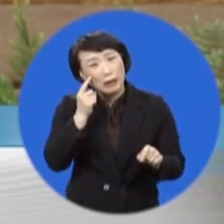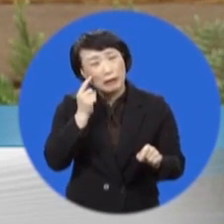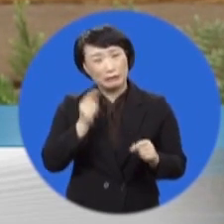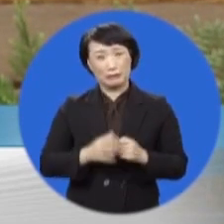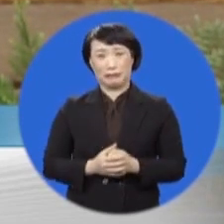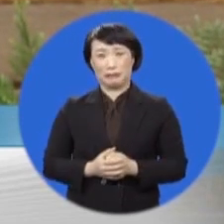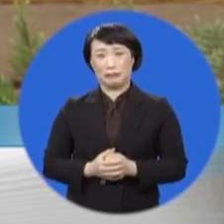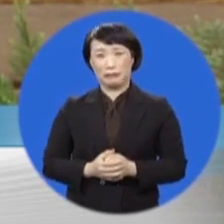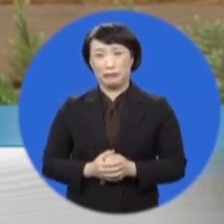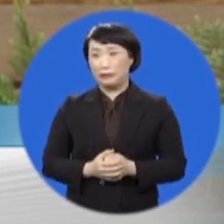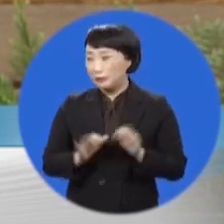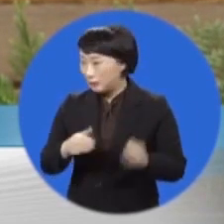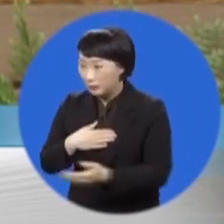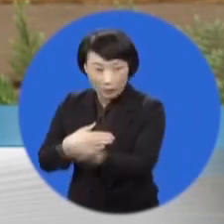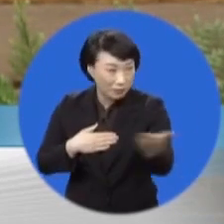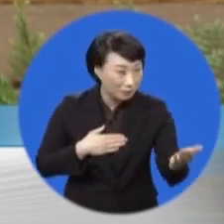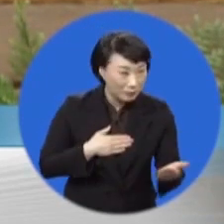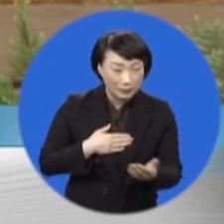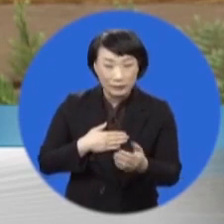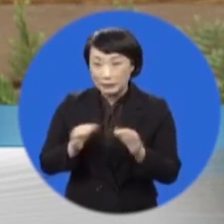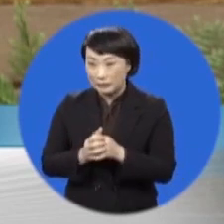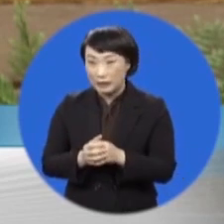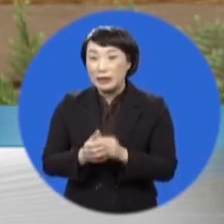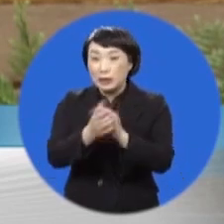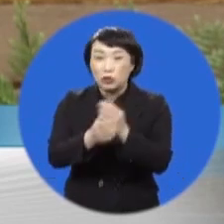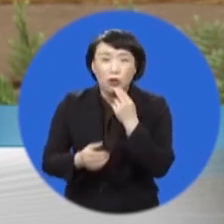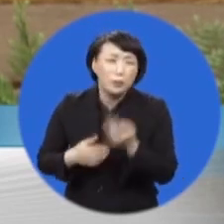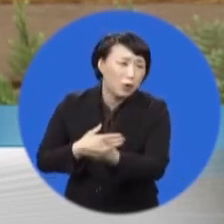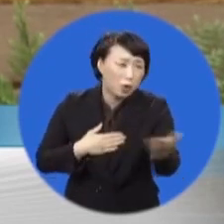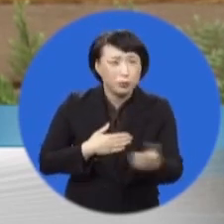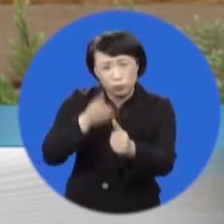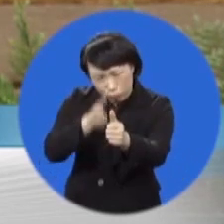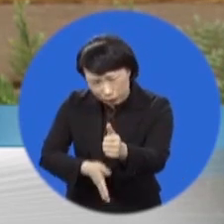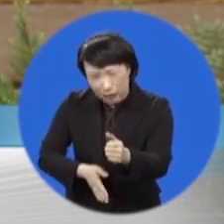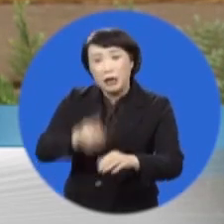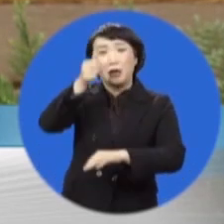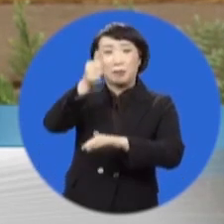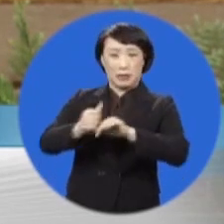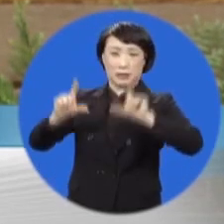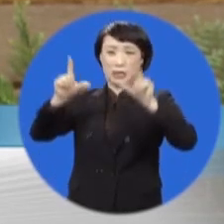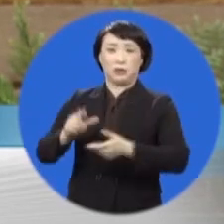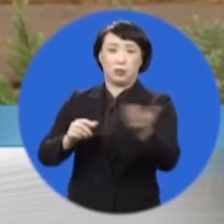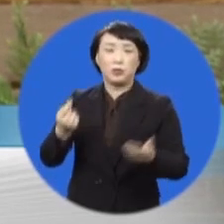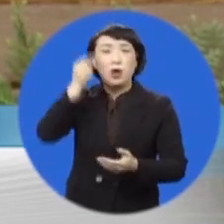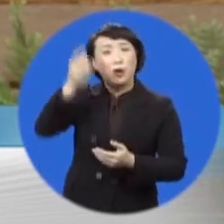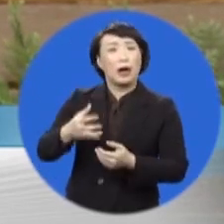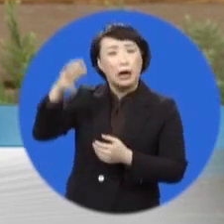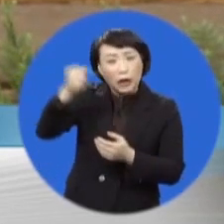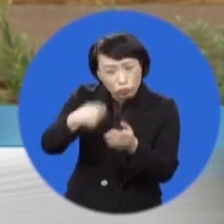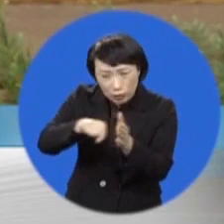판단해 보고 여기기도 않는 사람들이 5 강적이 피움 나니 치료에 나라의 영광을 보기